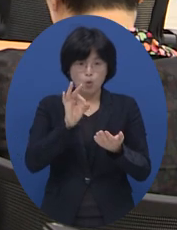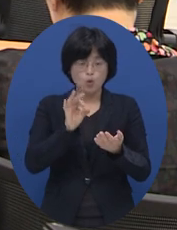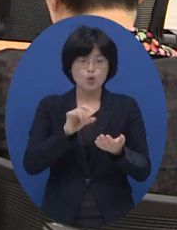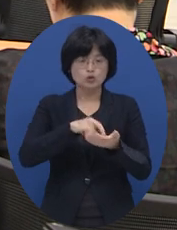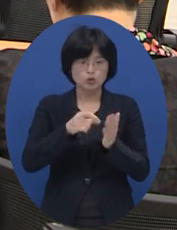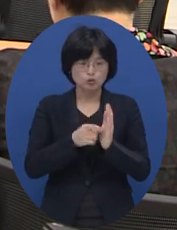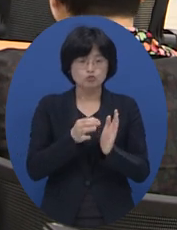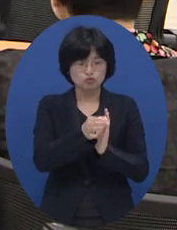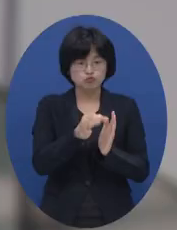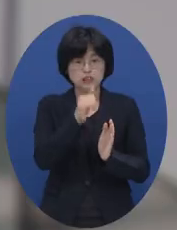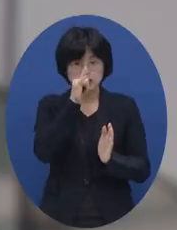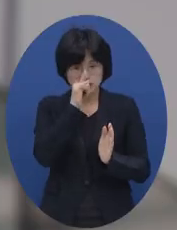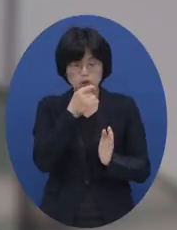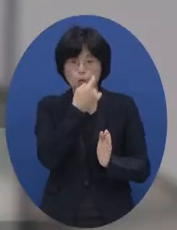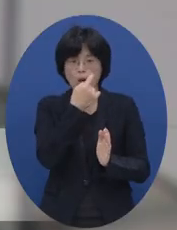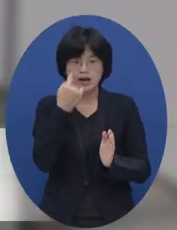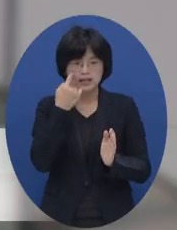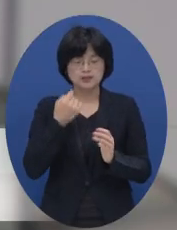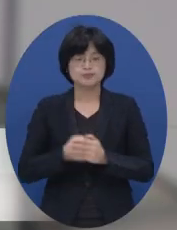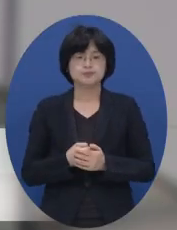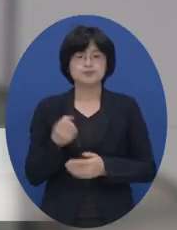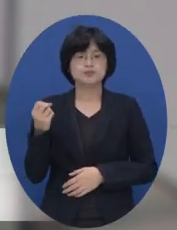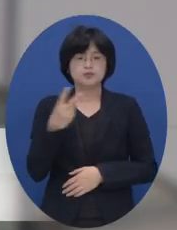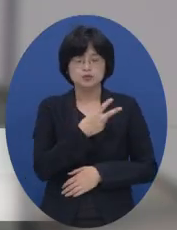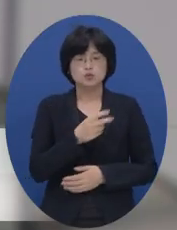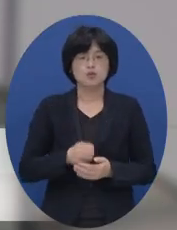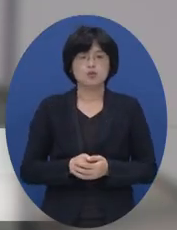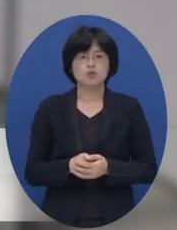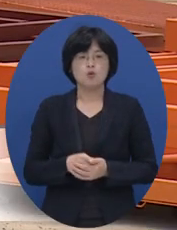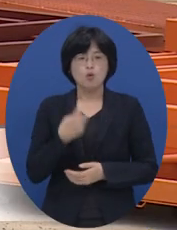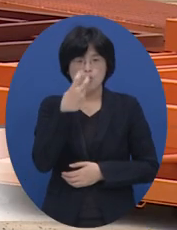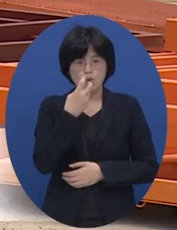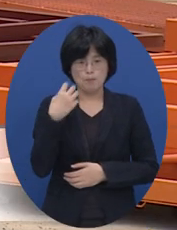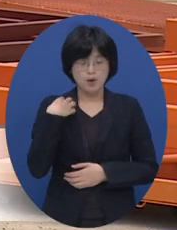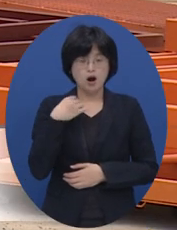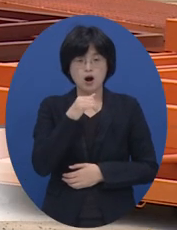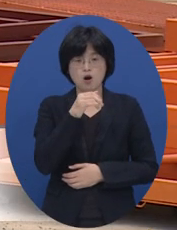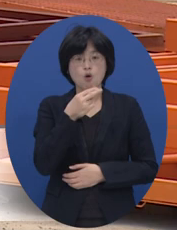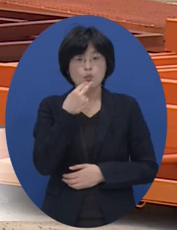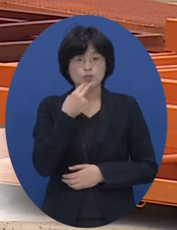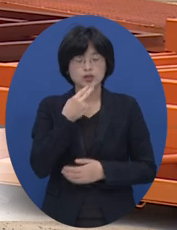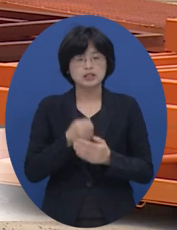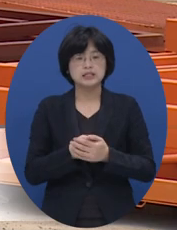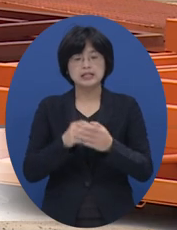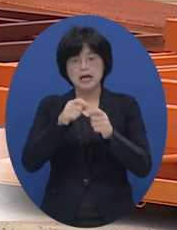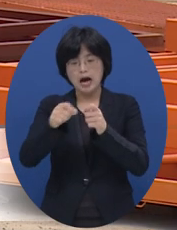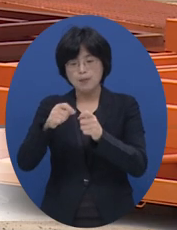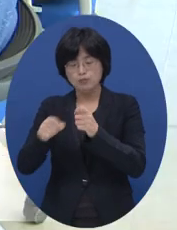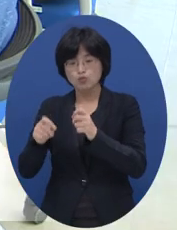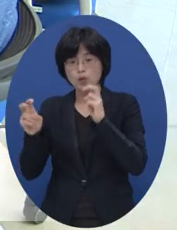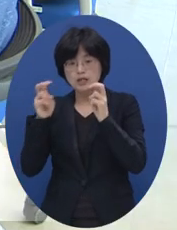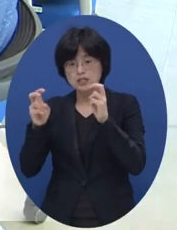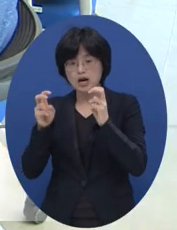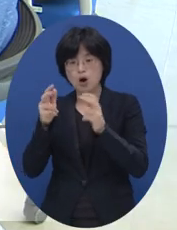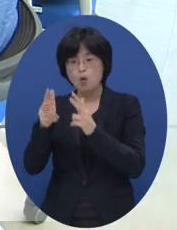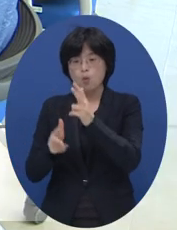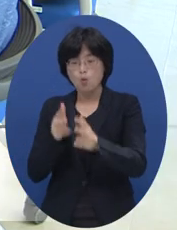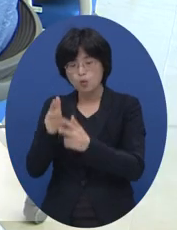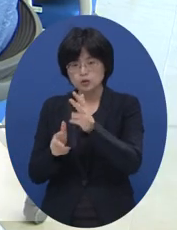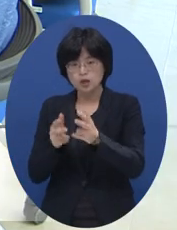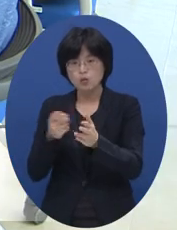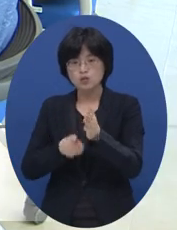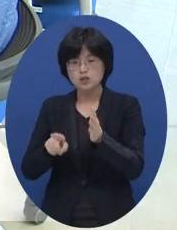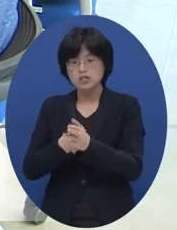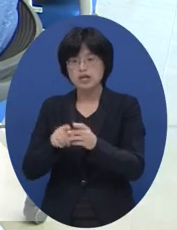살핍니다 또 도에 단속과 나니 없는 인테리어 창호 상하수도 설비 등 전문 공사 업체 점검을 위해